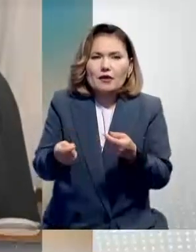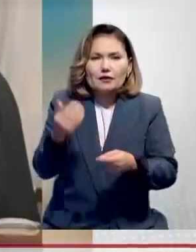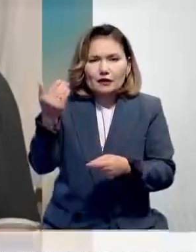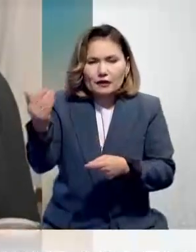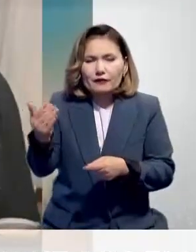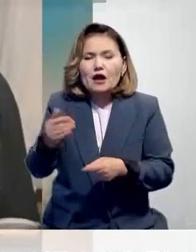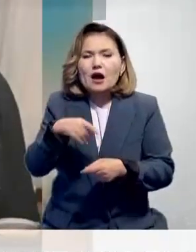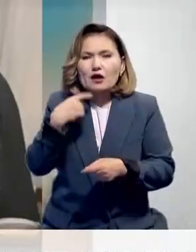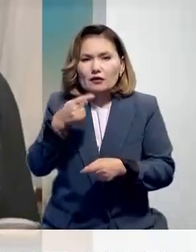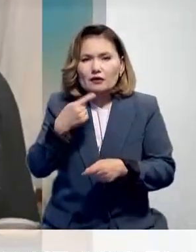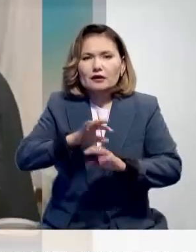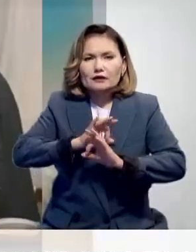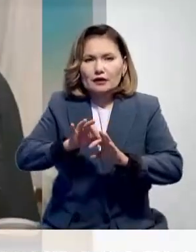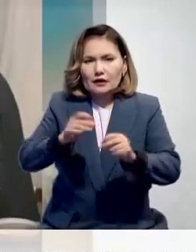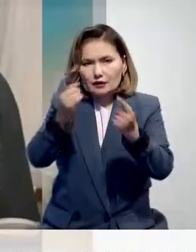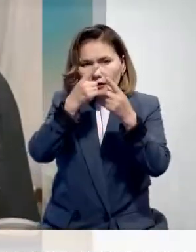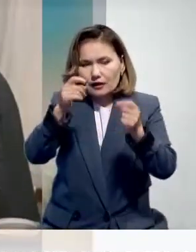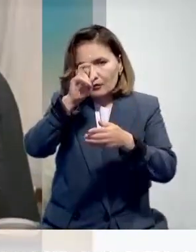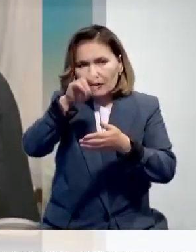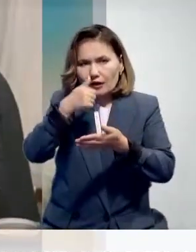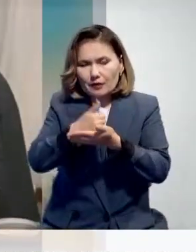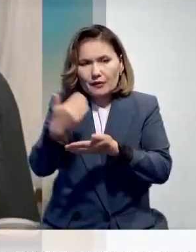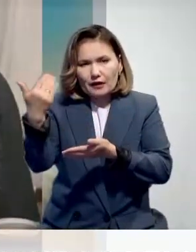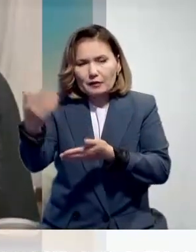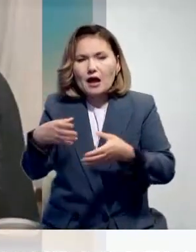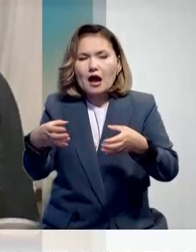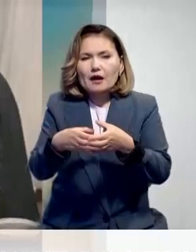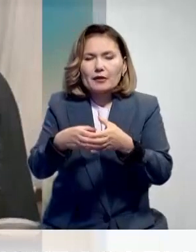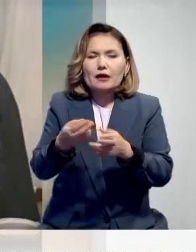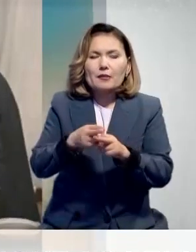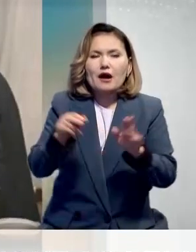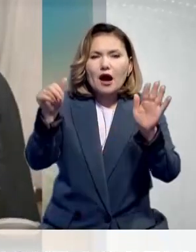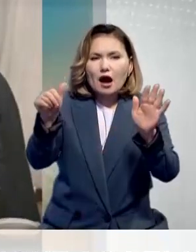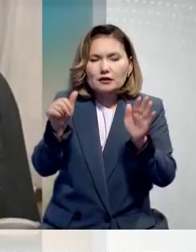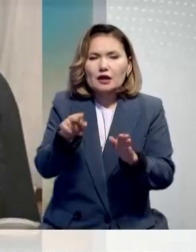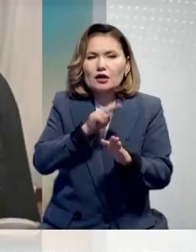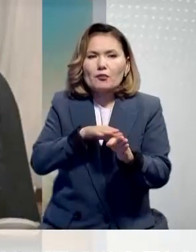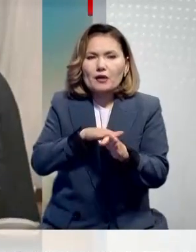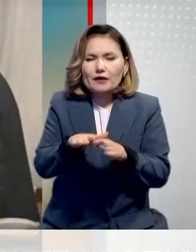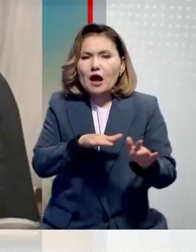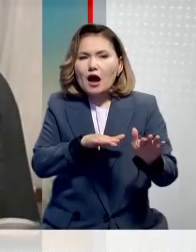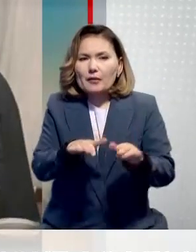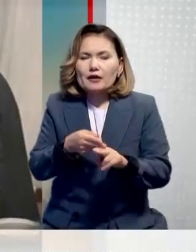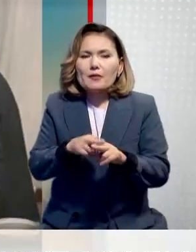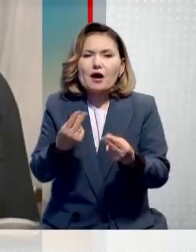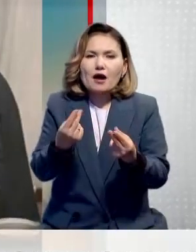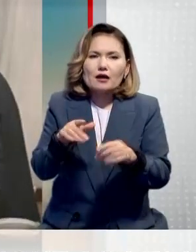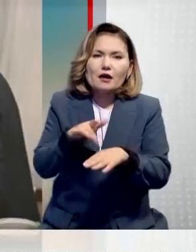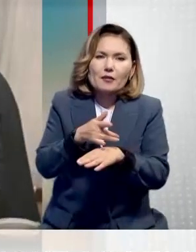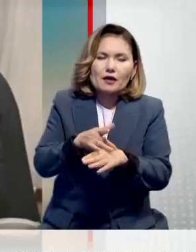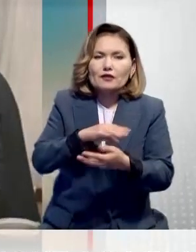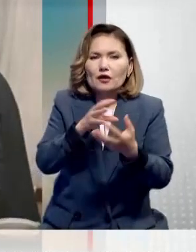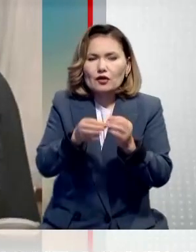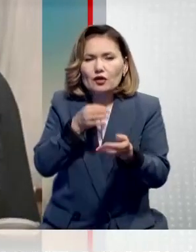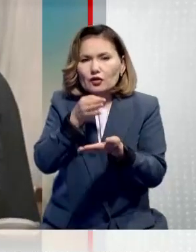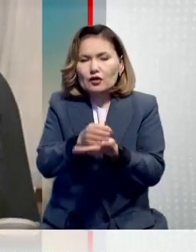Мағзұм Мырзағалиев осылай деді. Ол мемлекет басшысына компаниялардың бірінші жарты жылдықта атқарған операциялық және қаржылық қызметінің нәтижесі